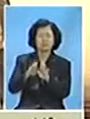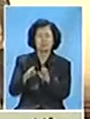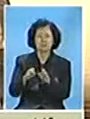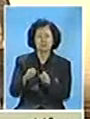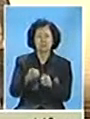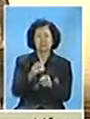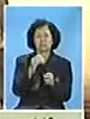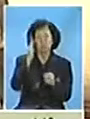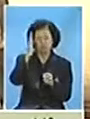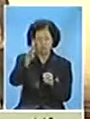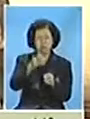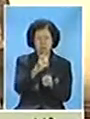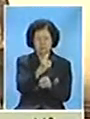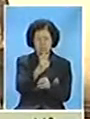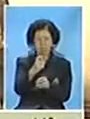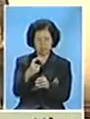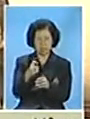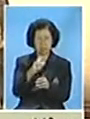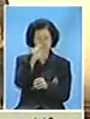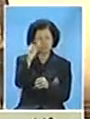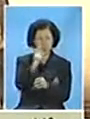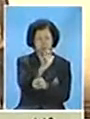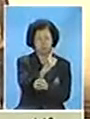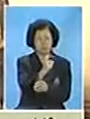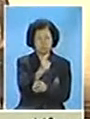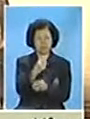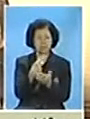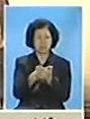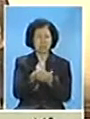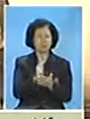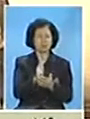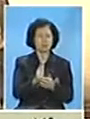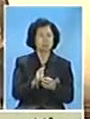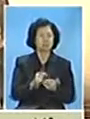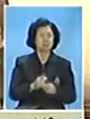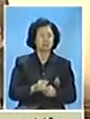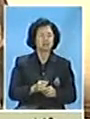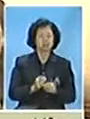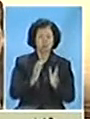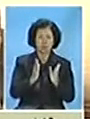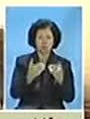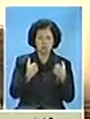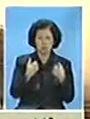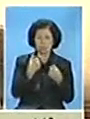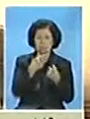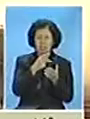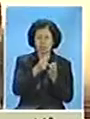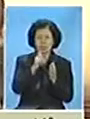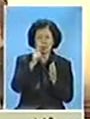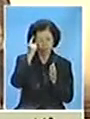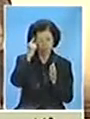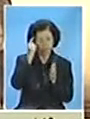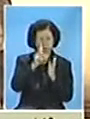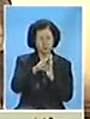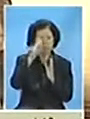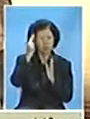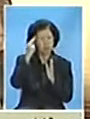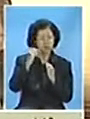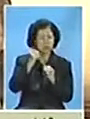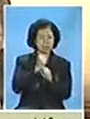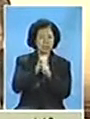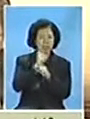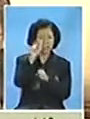โยชน์เปล่าๆคือสภาจะเสียประโยชน์เองที่คนเป็นความรู้ไปเลยที่จะเป็นนายกที่จะนำทีมให้ความเจริญก้าวหน้า